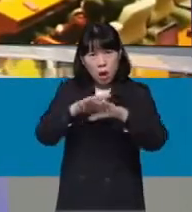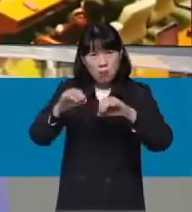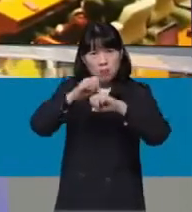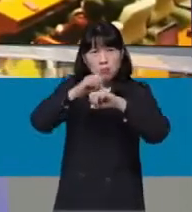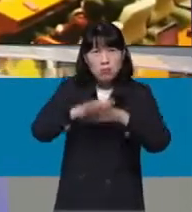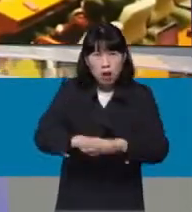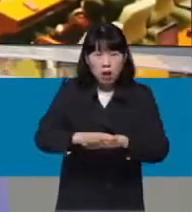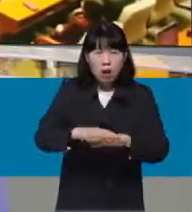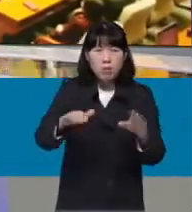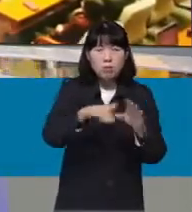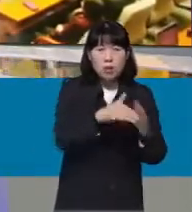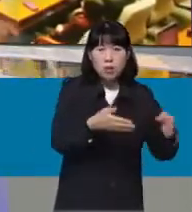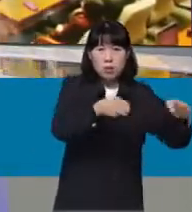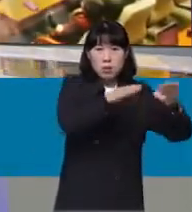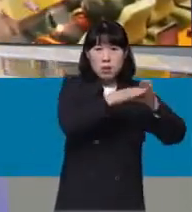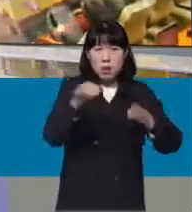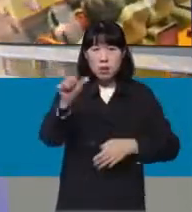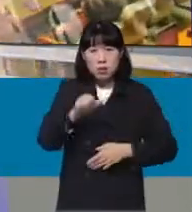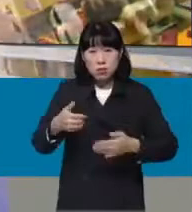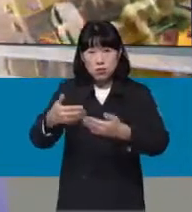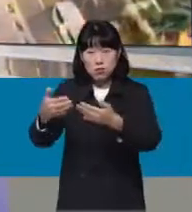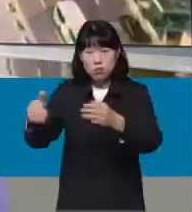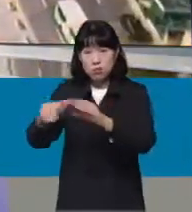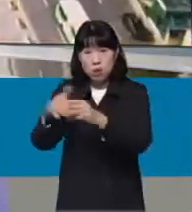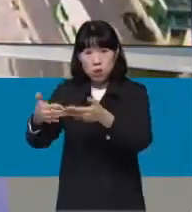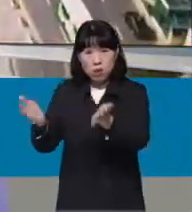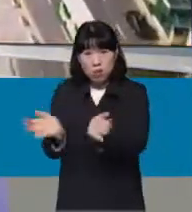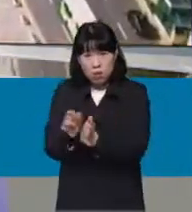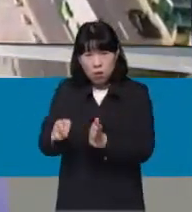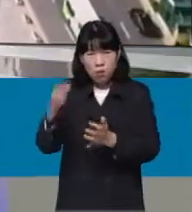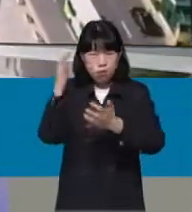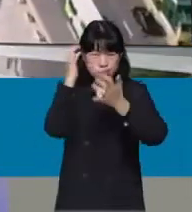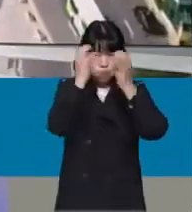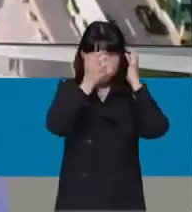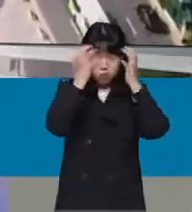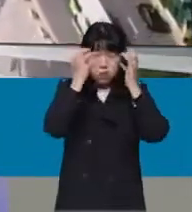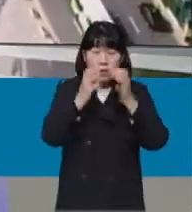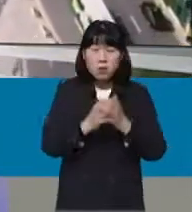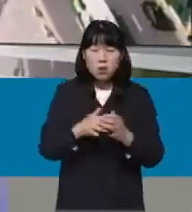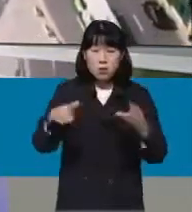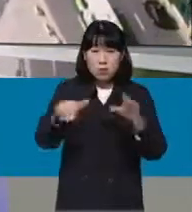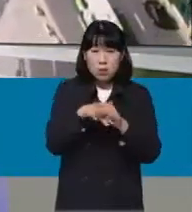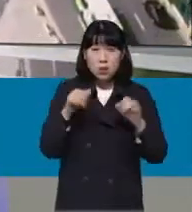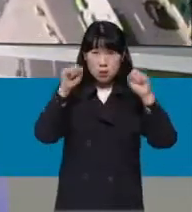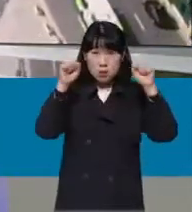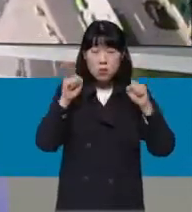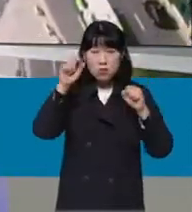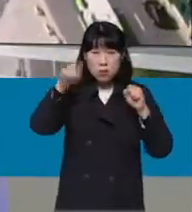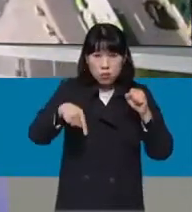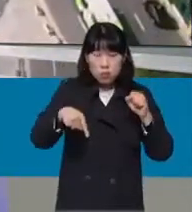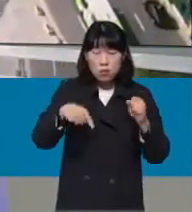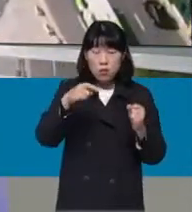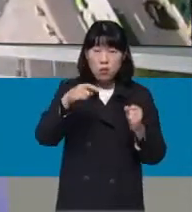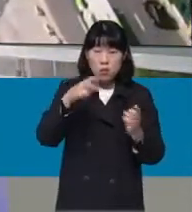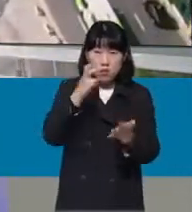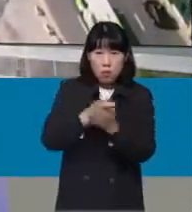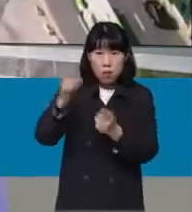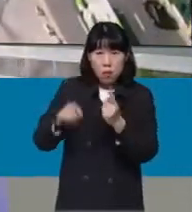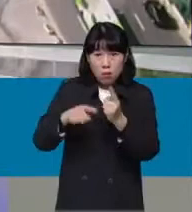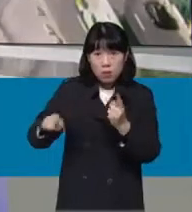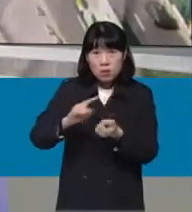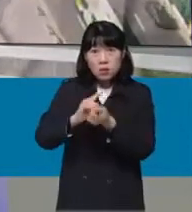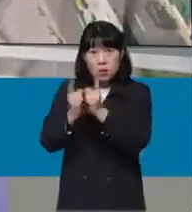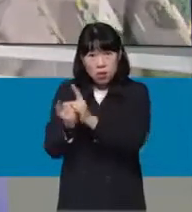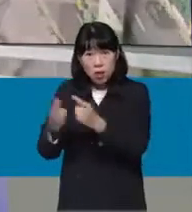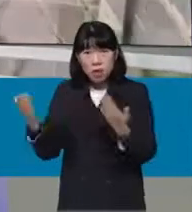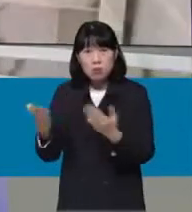문화전당 과 아시아 문화 번이 큰 혼란에 빠졌습니다 당장 문화체육관광부가 법이나 전환 작업 추진에 나선